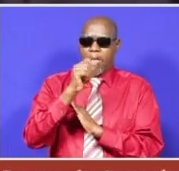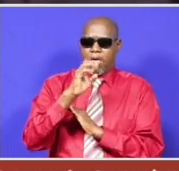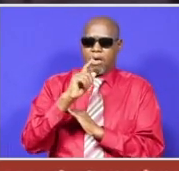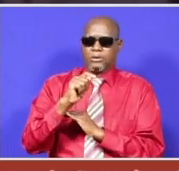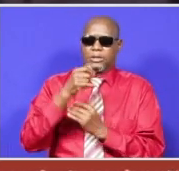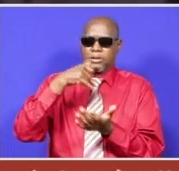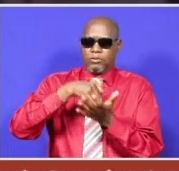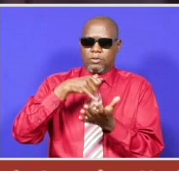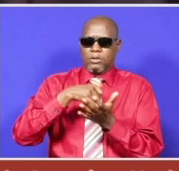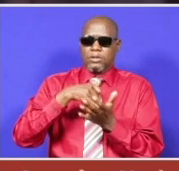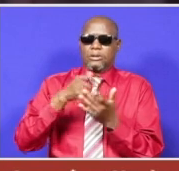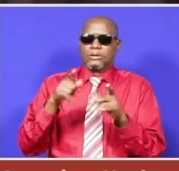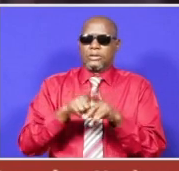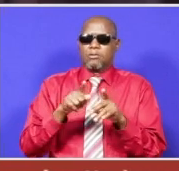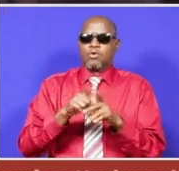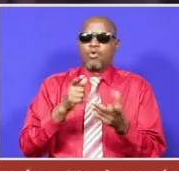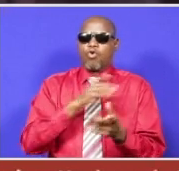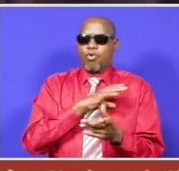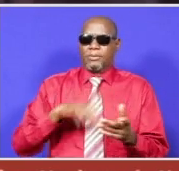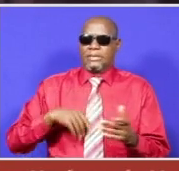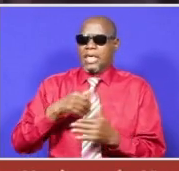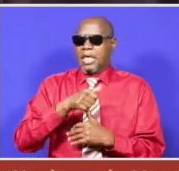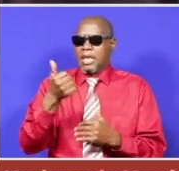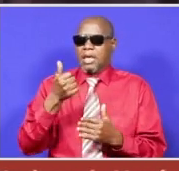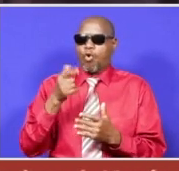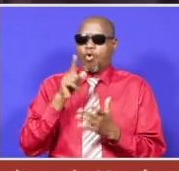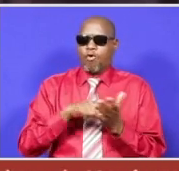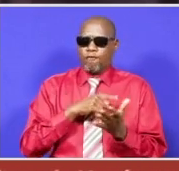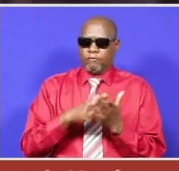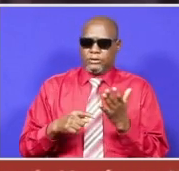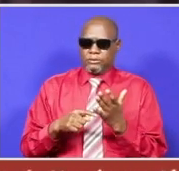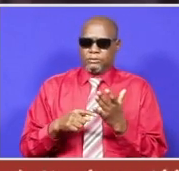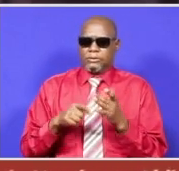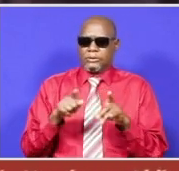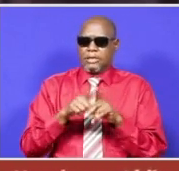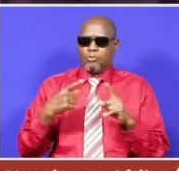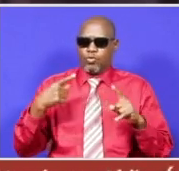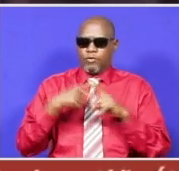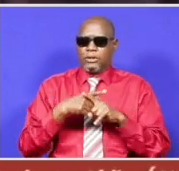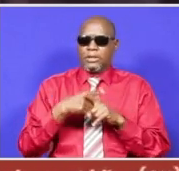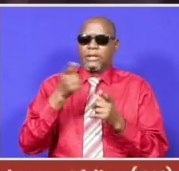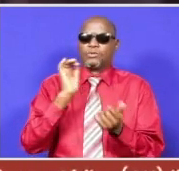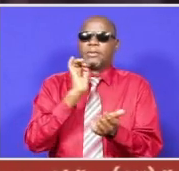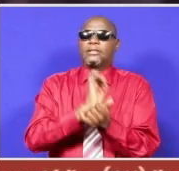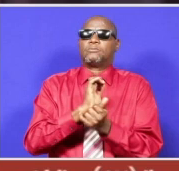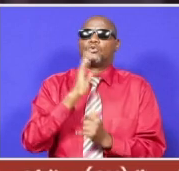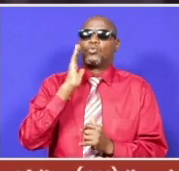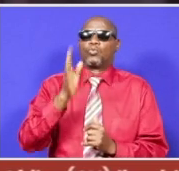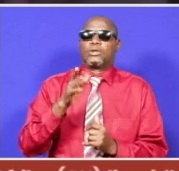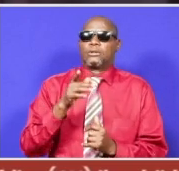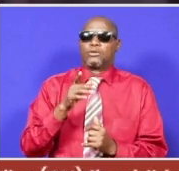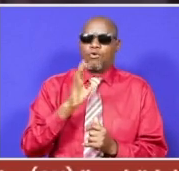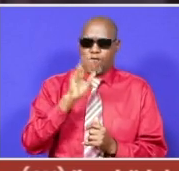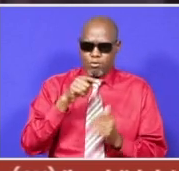including concealing the commission of any offense and collusion, shall be liable to punishment. In this